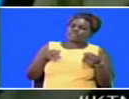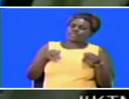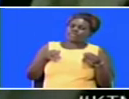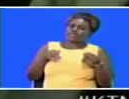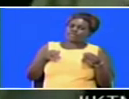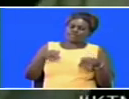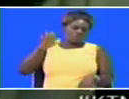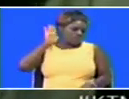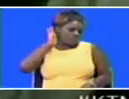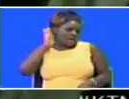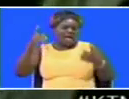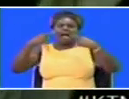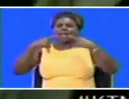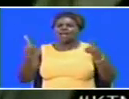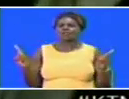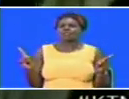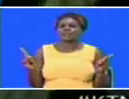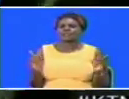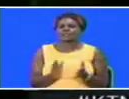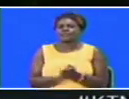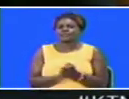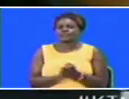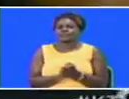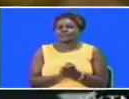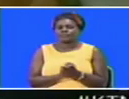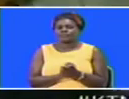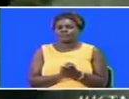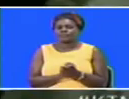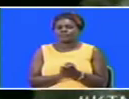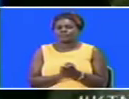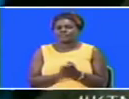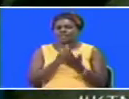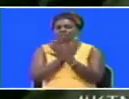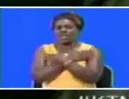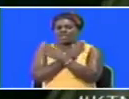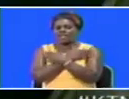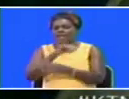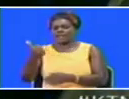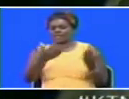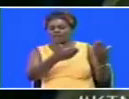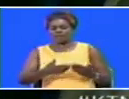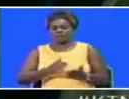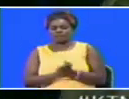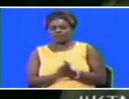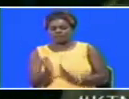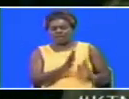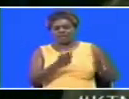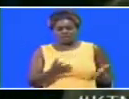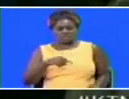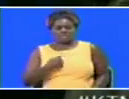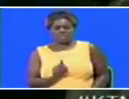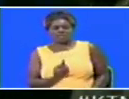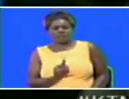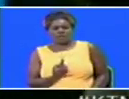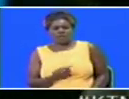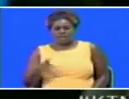tuje matokeo eh kama alosa tuz na mwen zako Pia mwo hapa karibu atu umji vipi Mi Kwa